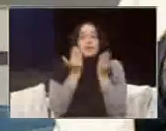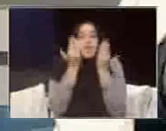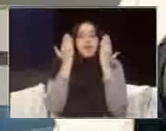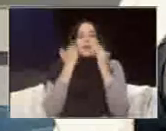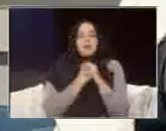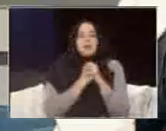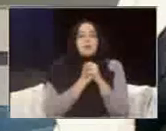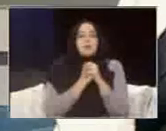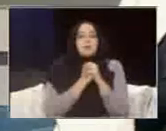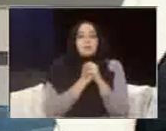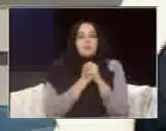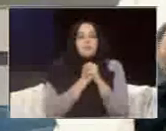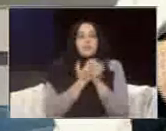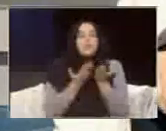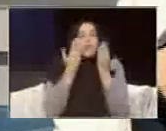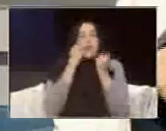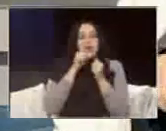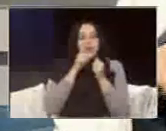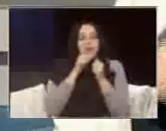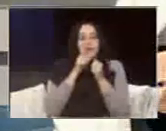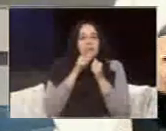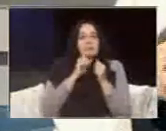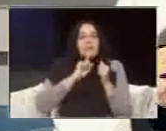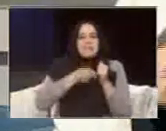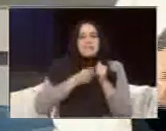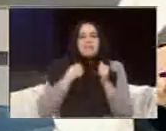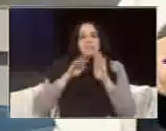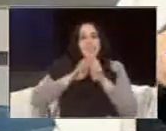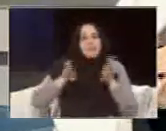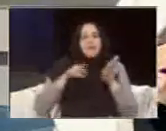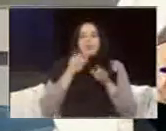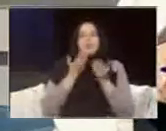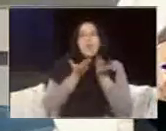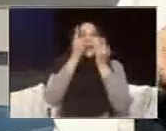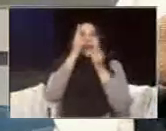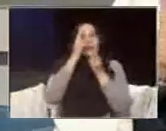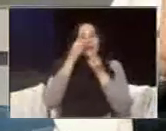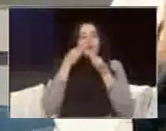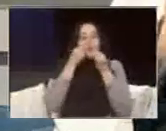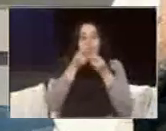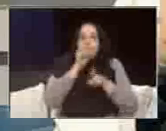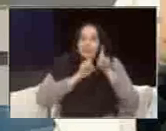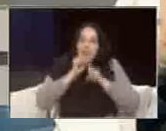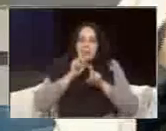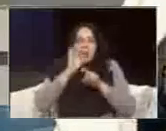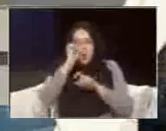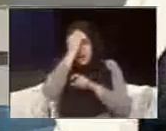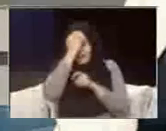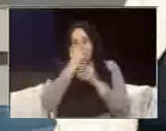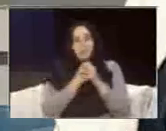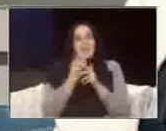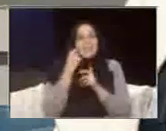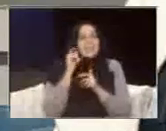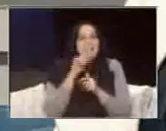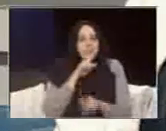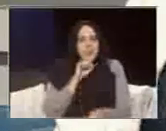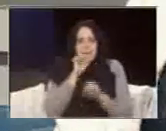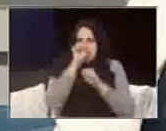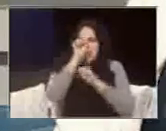يعني يخليه يتراجع عن هذا القرار اللي قال لك نفتارقه الى اخره. إذا كان ما